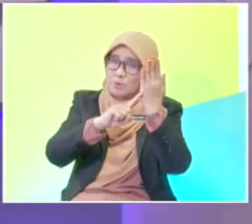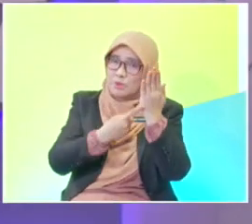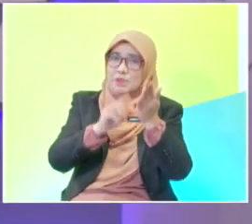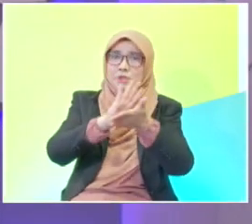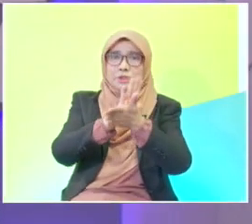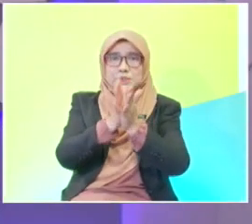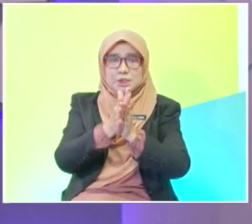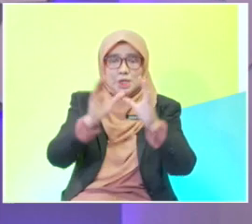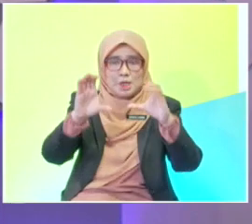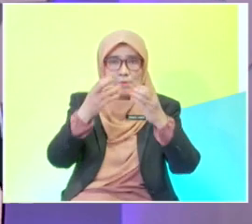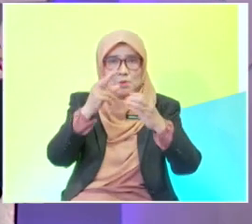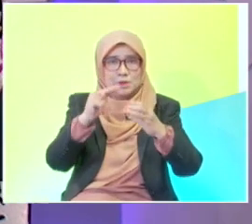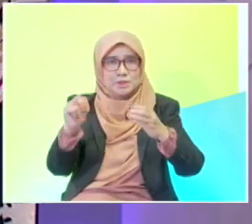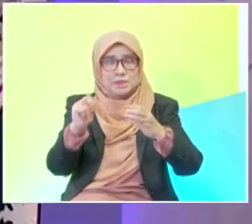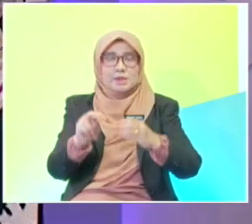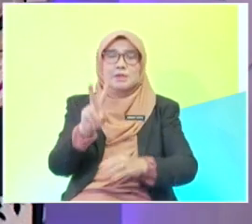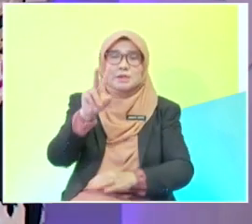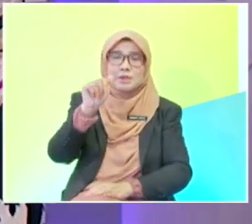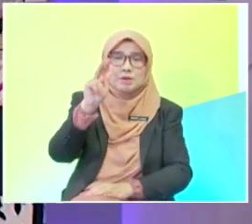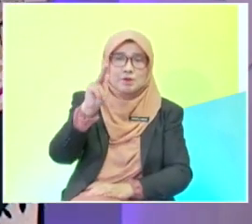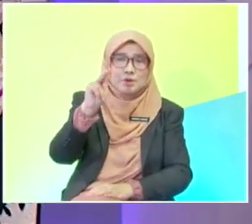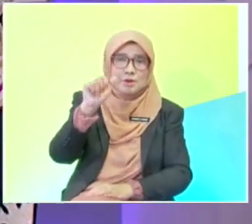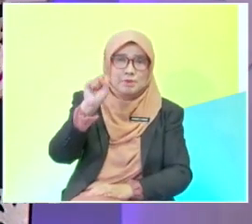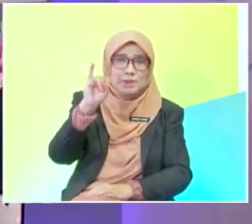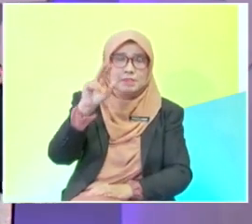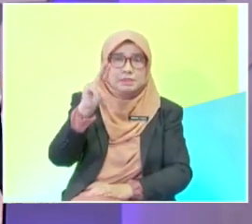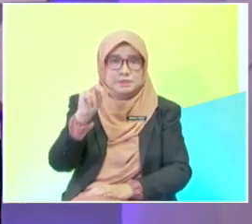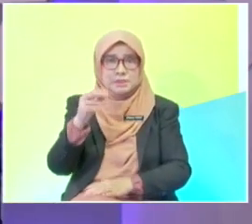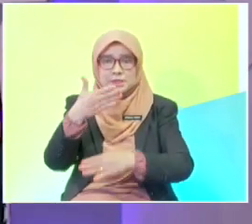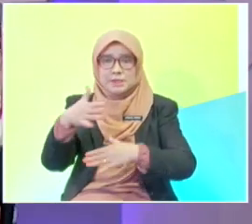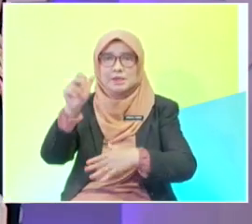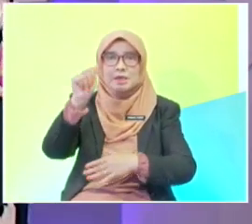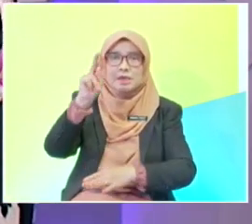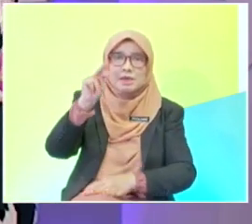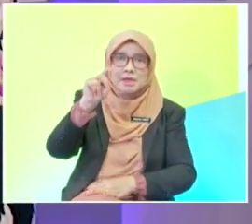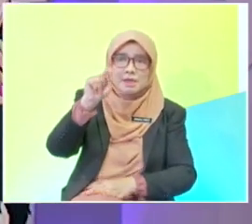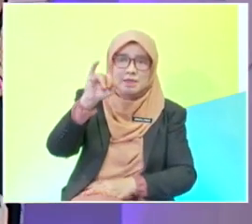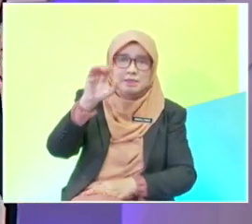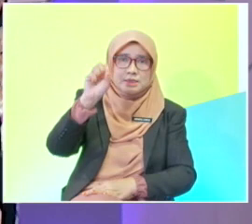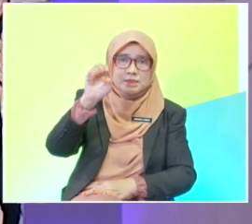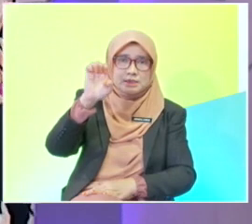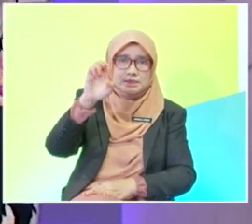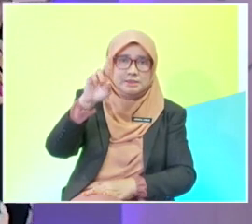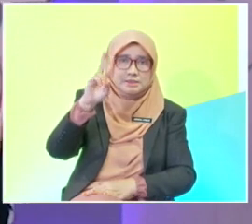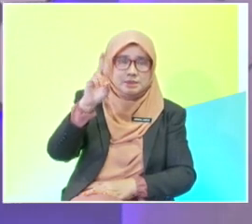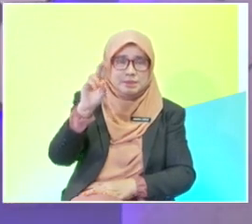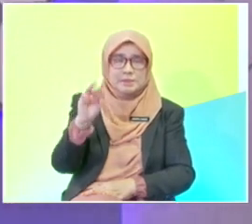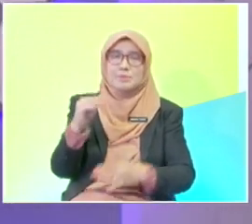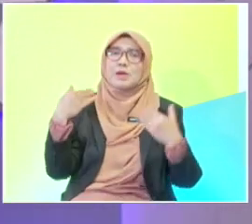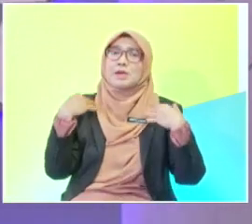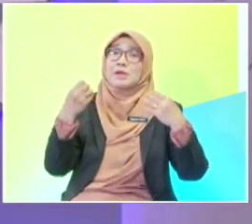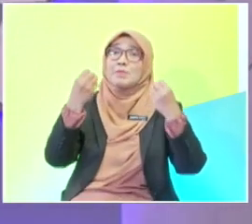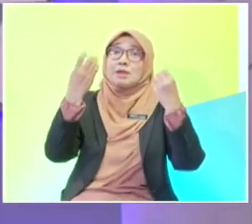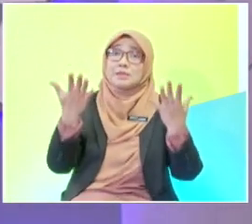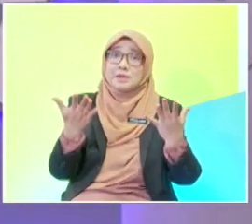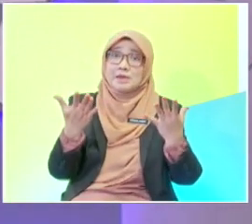vaksin, anti-serum kan. Okey, jadi untuk memudahkan murid-murid di rumah, jadi kita ada beberapa aktiviti lah untuk